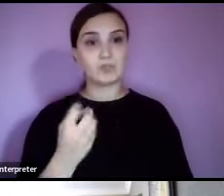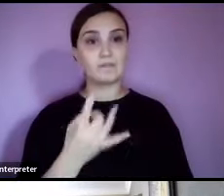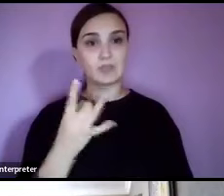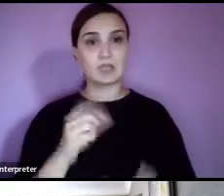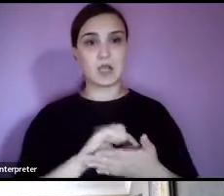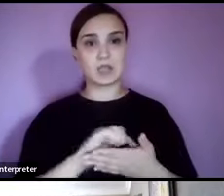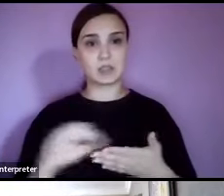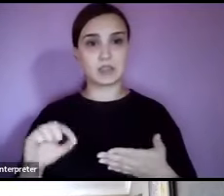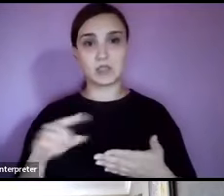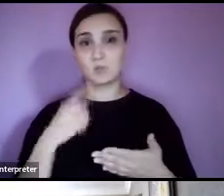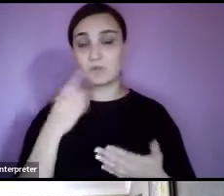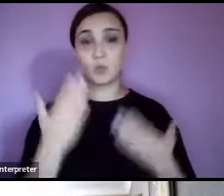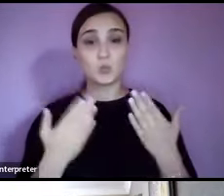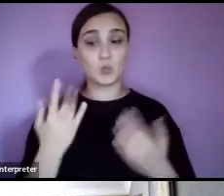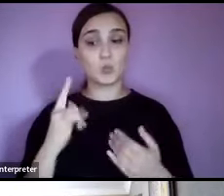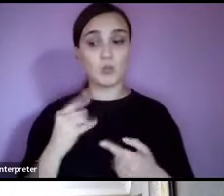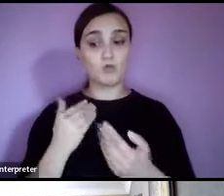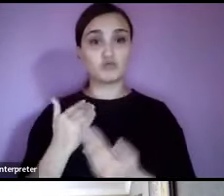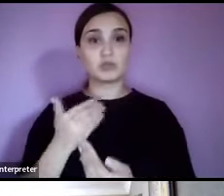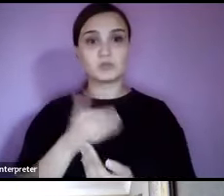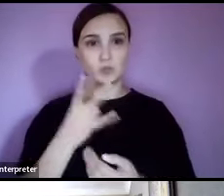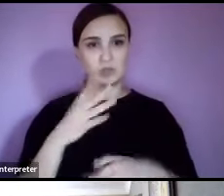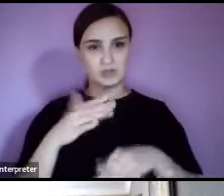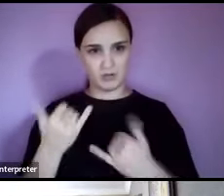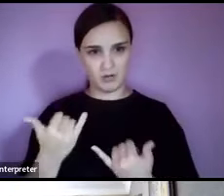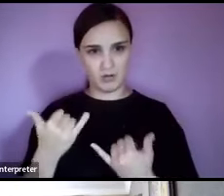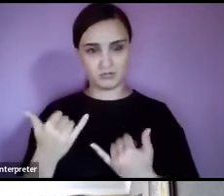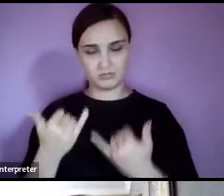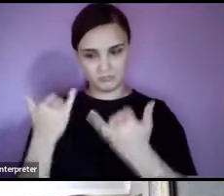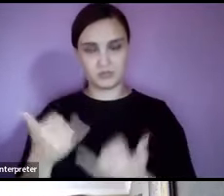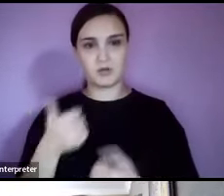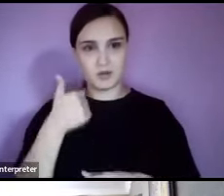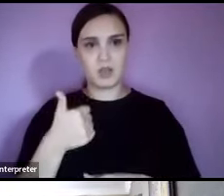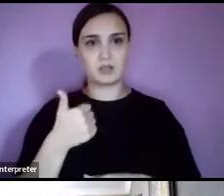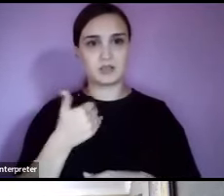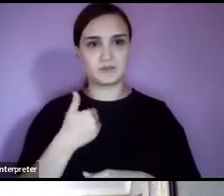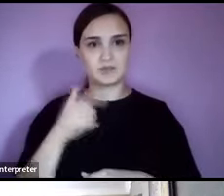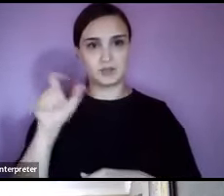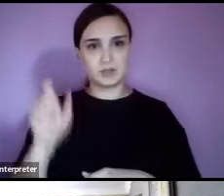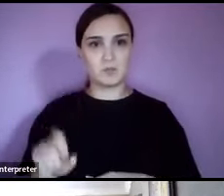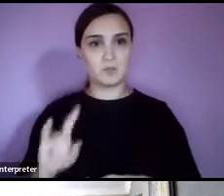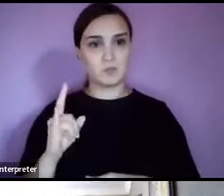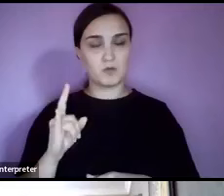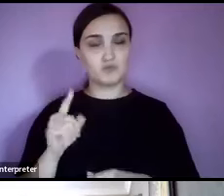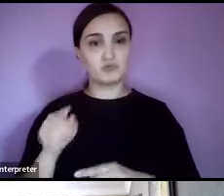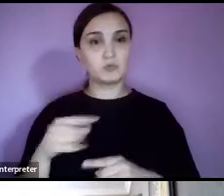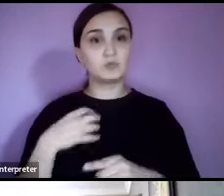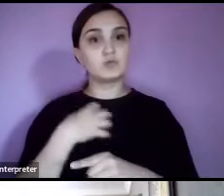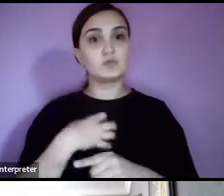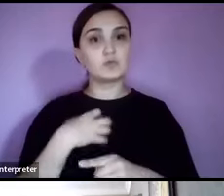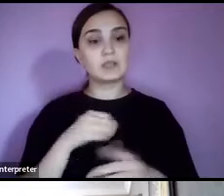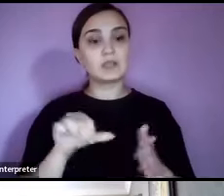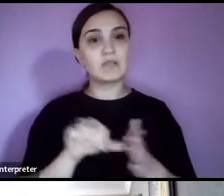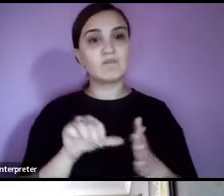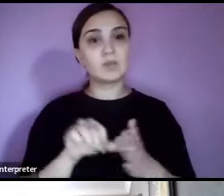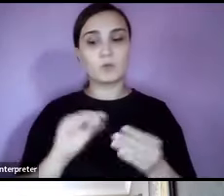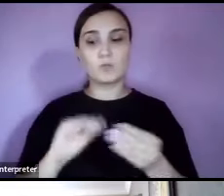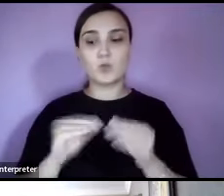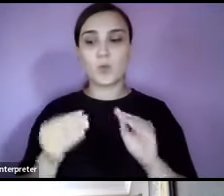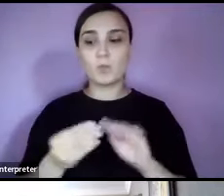სიკეთე, გსურს რეალურად კარგი, მნიშვნელოვანია რომ დავეხმაროთ მას პრობლემის გადაჭრის